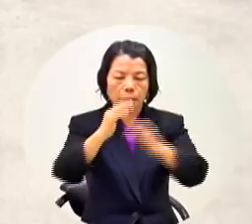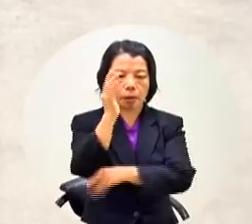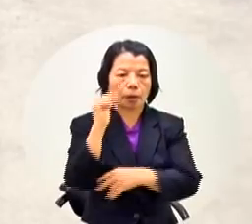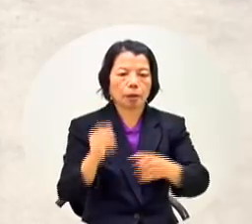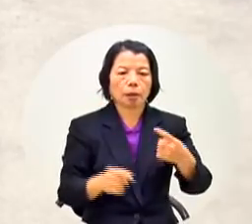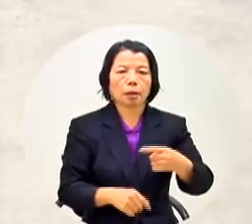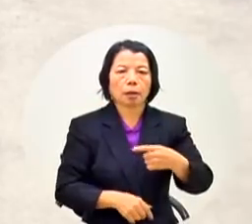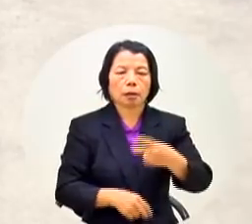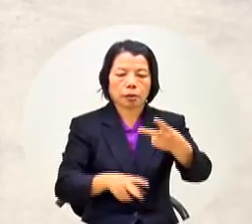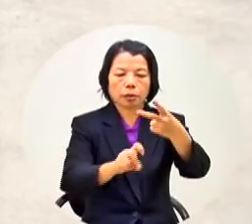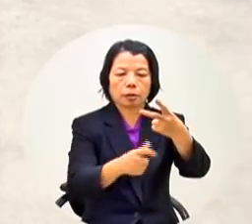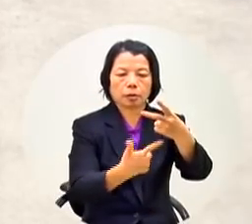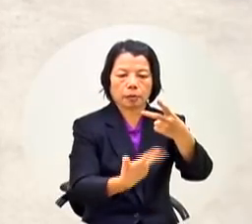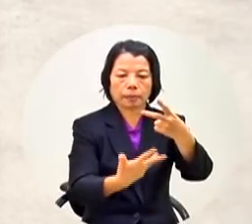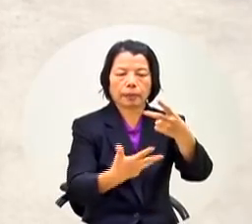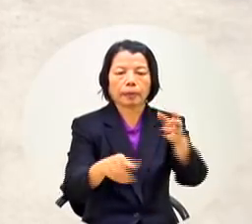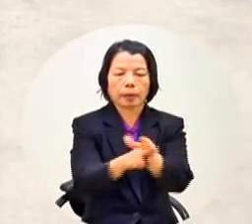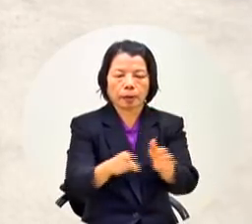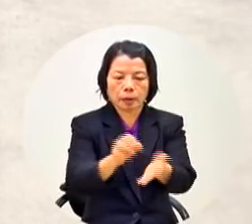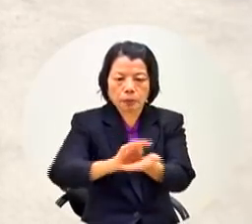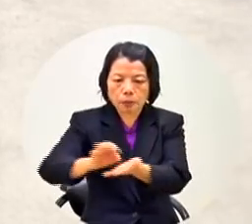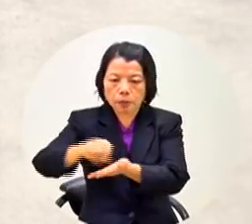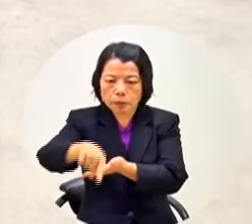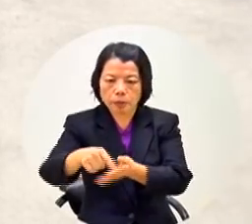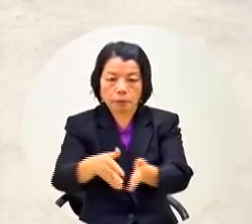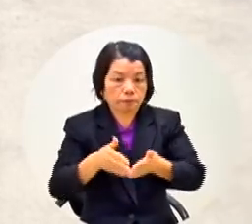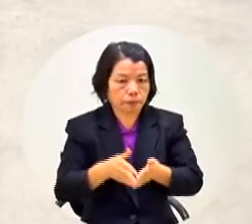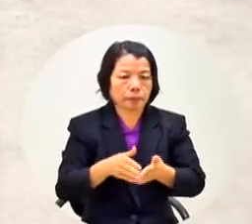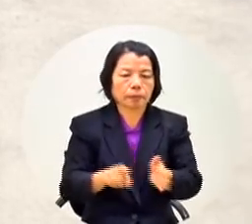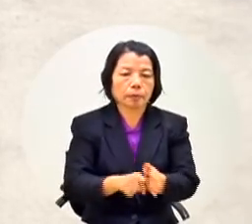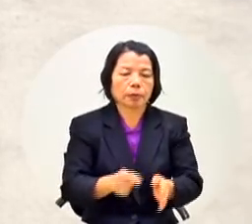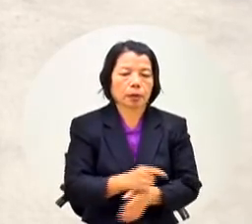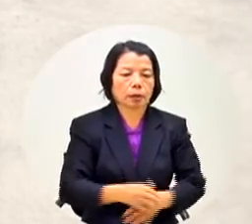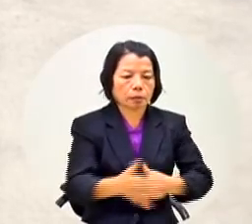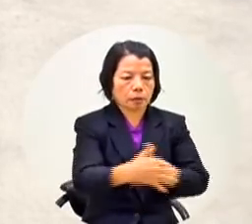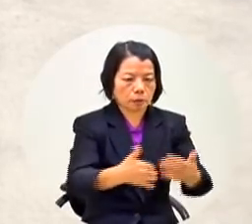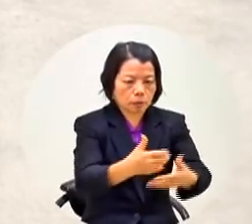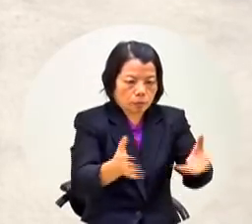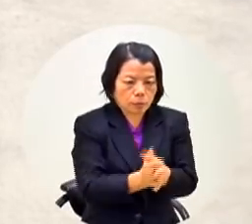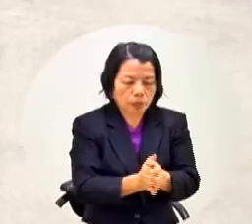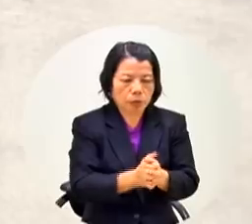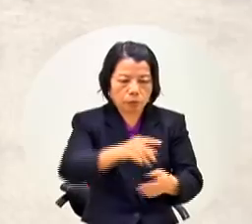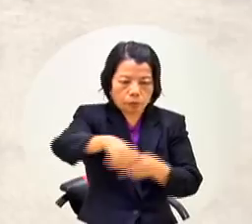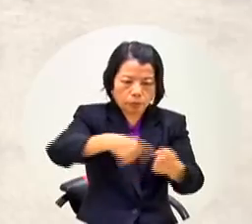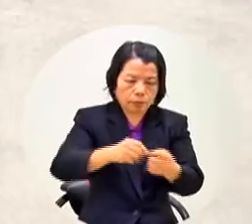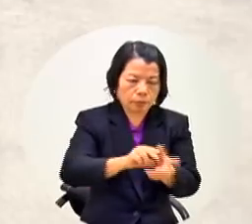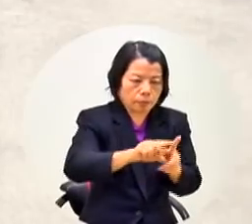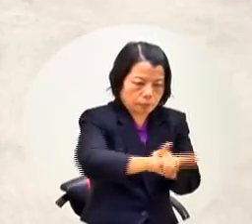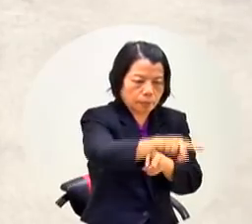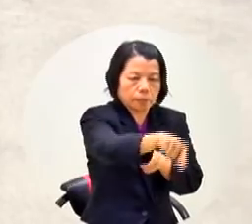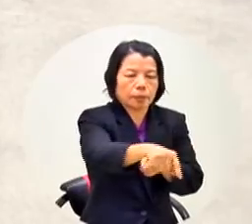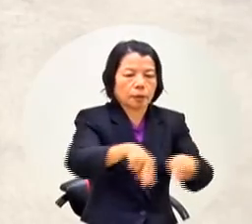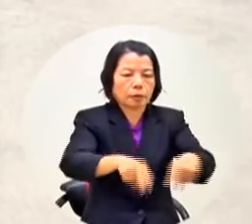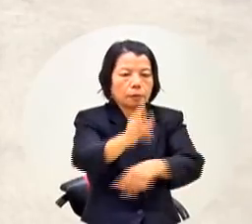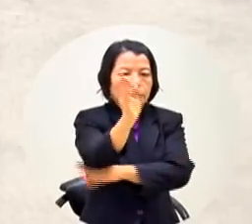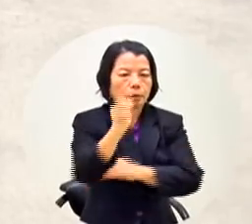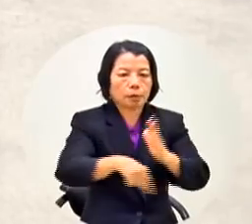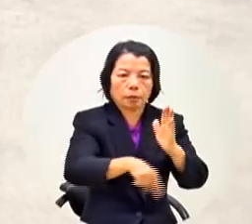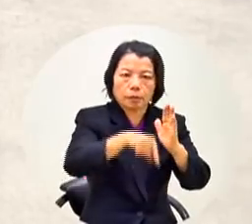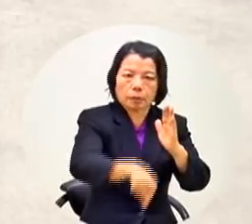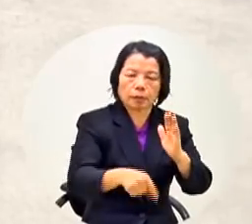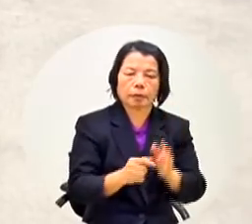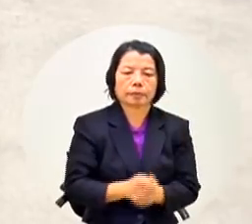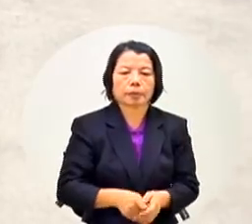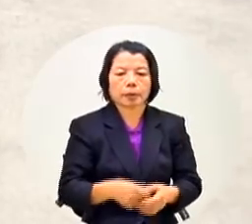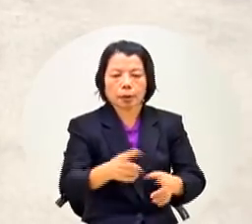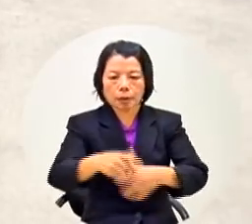仍有实际的需求，那请交通部函转行政院核定。但是呢，在4月11号的时候，交通部请本府在